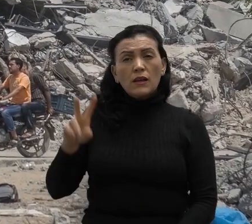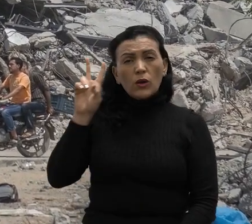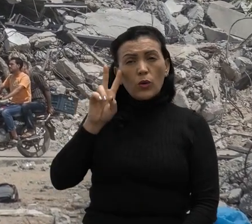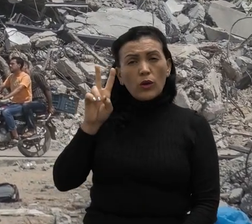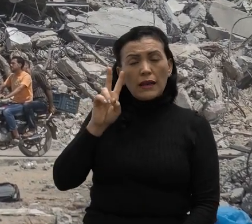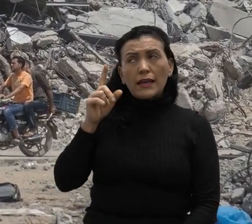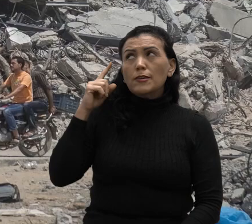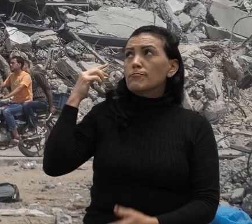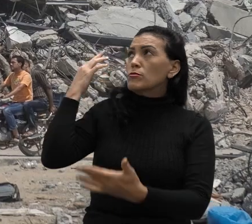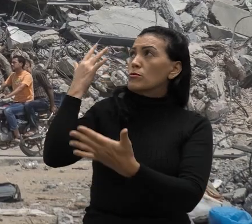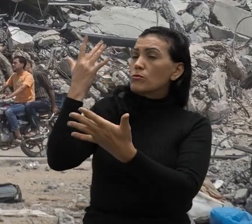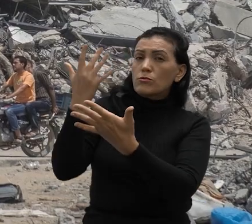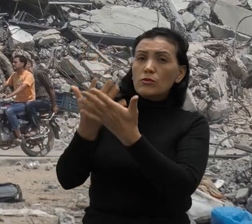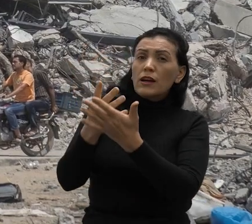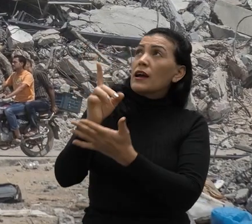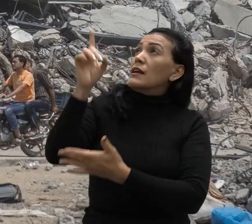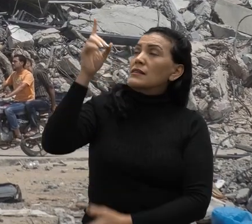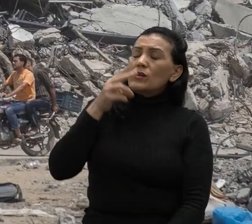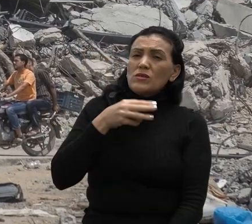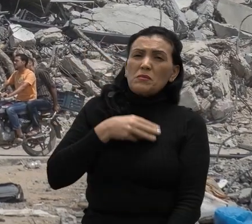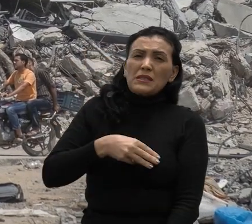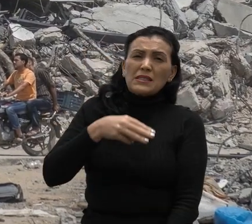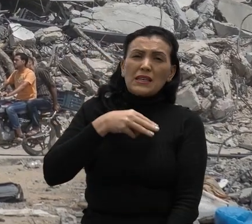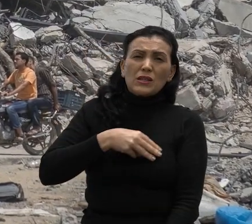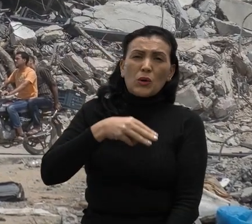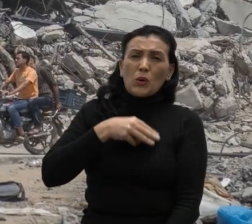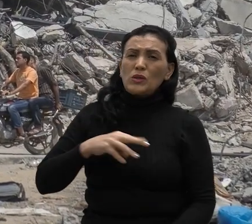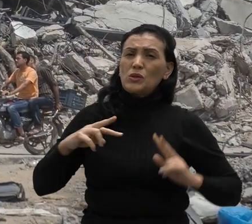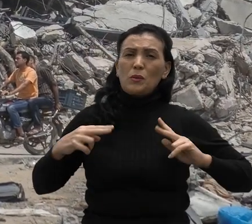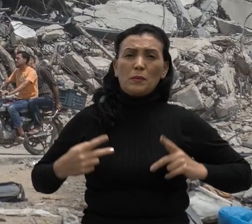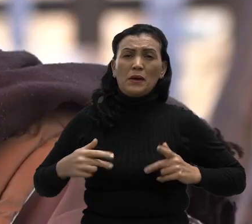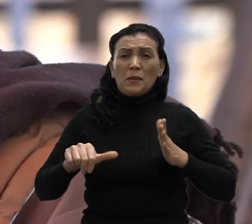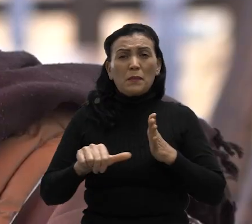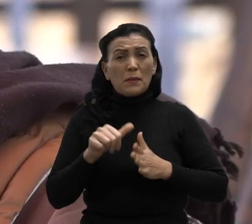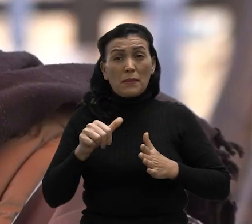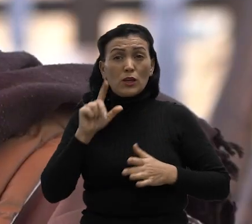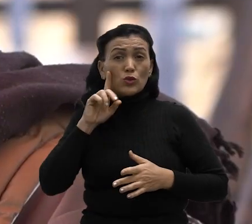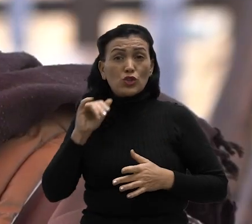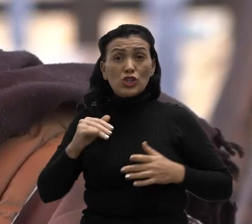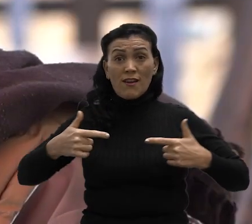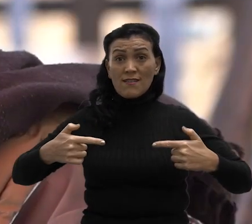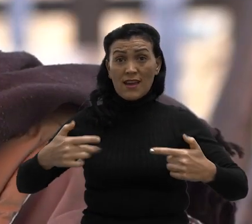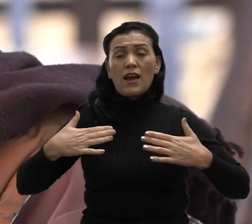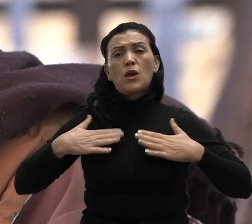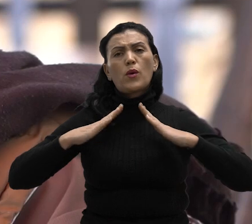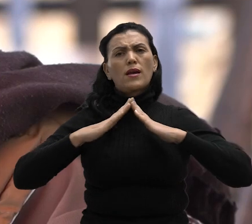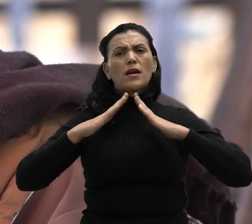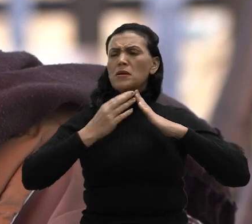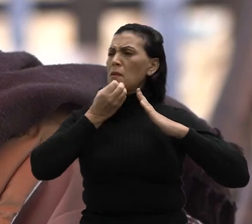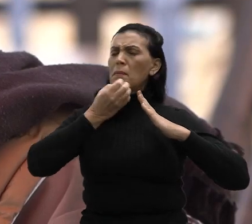عندي ذكريات مثل الله يرحم جميع خالقه. أول يوم الحرب كنا في البيت تمام